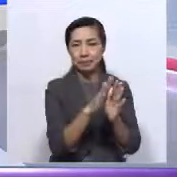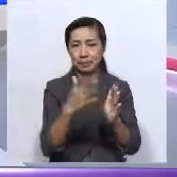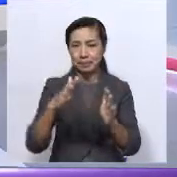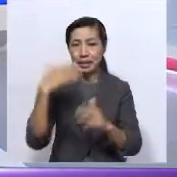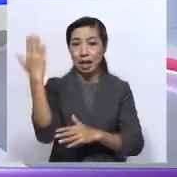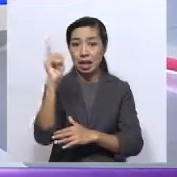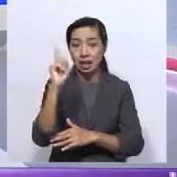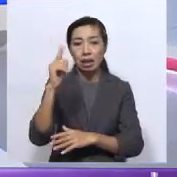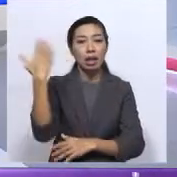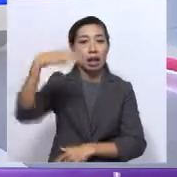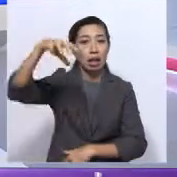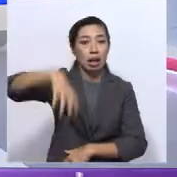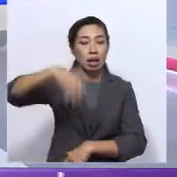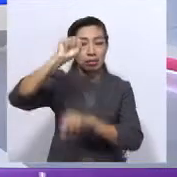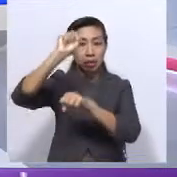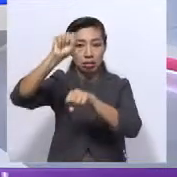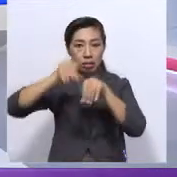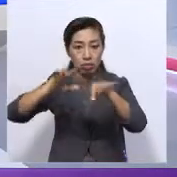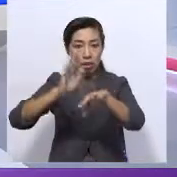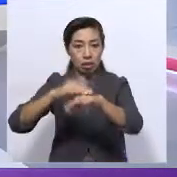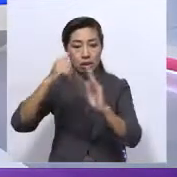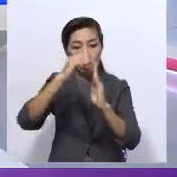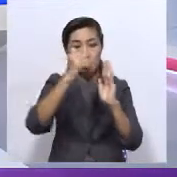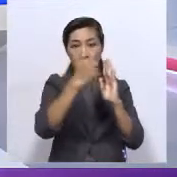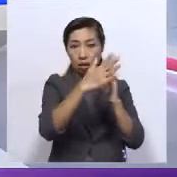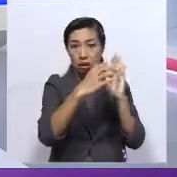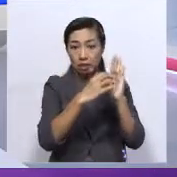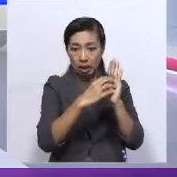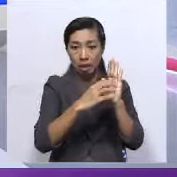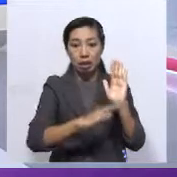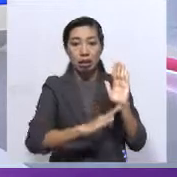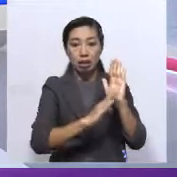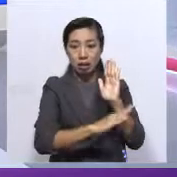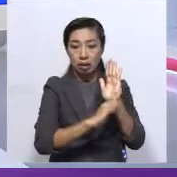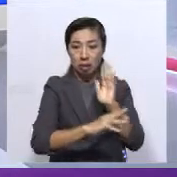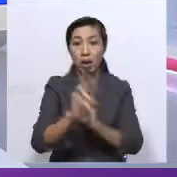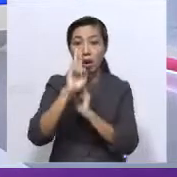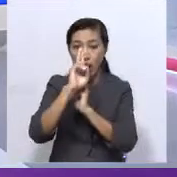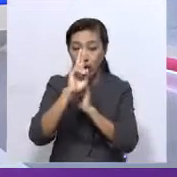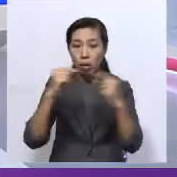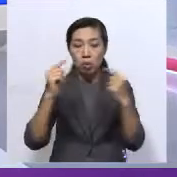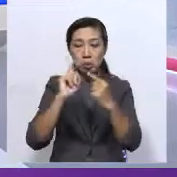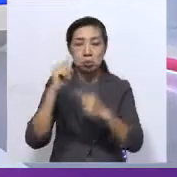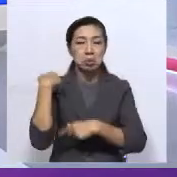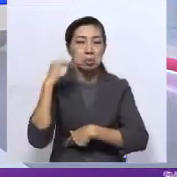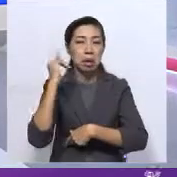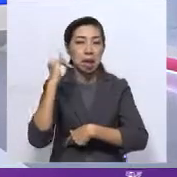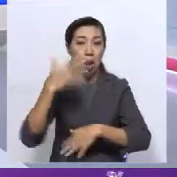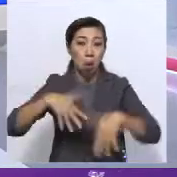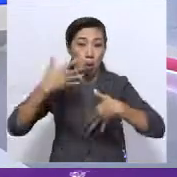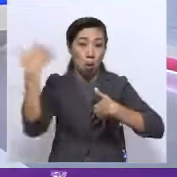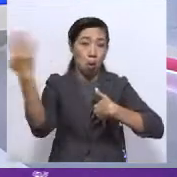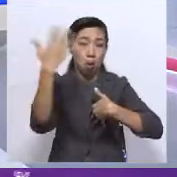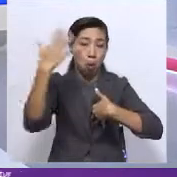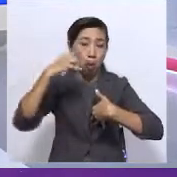โดยกรมอุตุนิยมวิทยาได้ประกาศเตือนภาคเหนือภาคตะวันออกเฉียงเหนือภาคกลางและภาคตะวันออกให้ระมัดระวังการเกิดพายุฤดูร้อนบาง